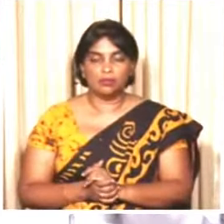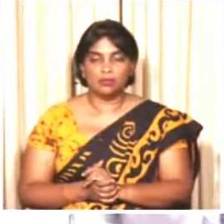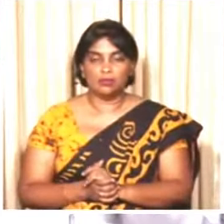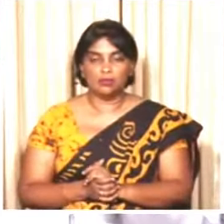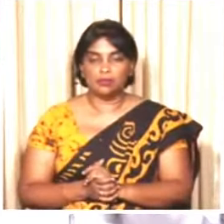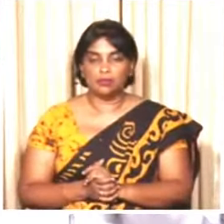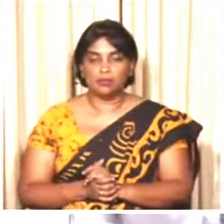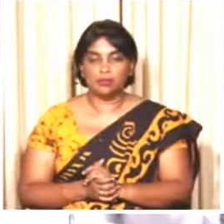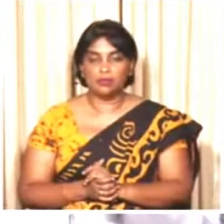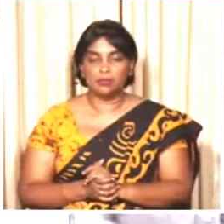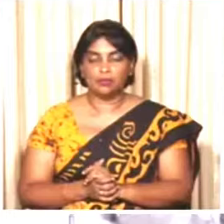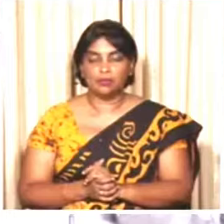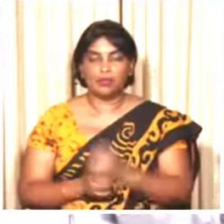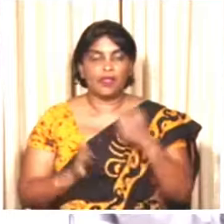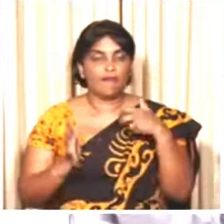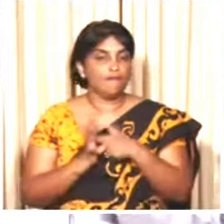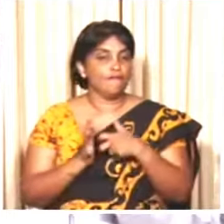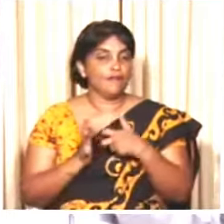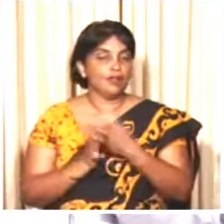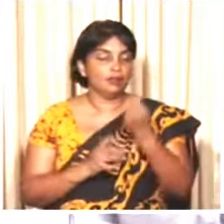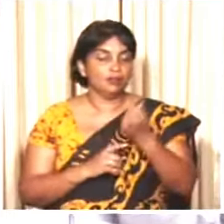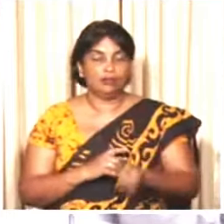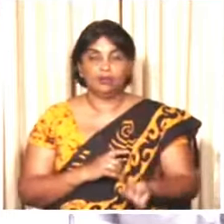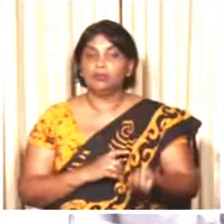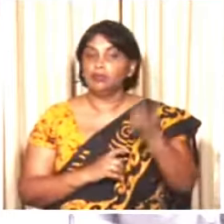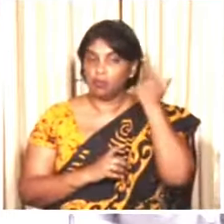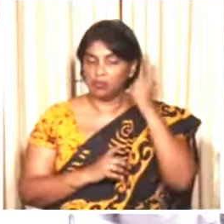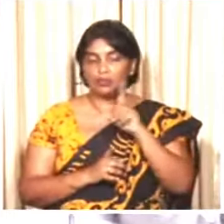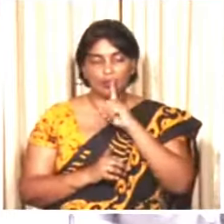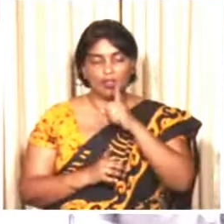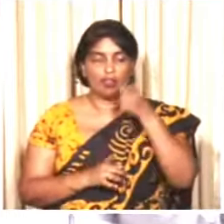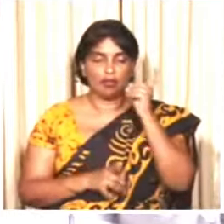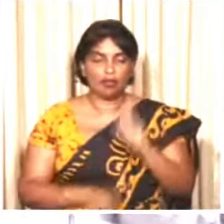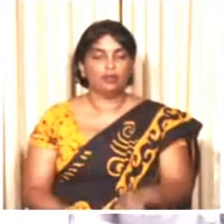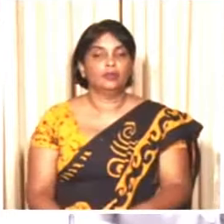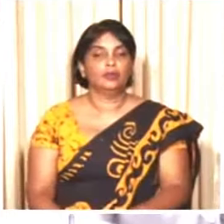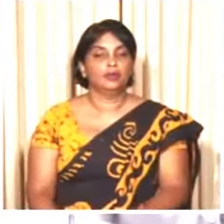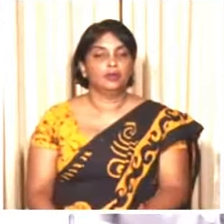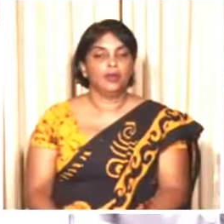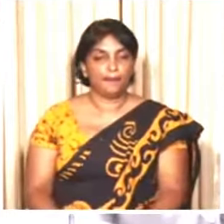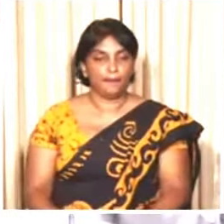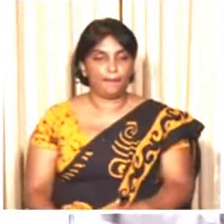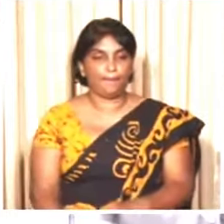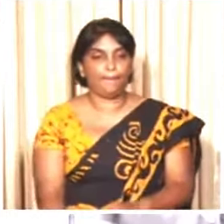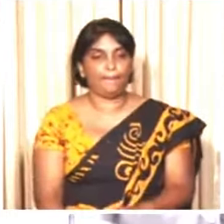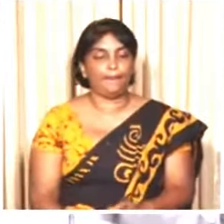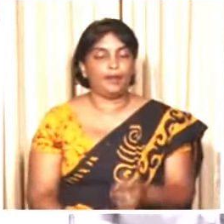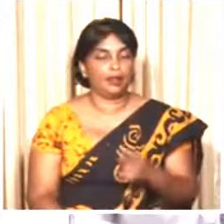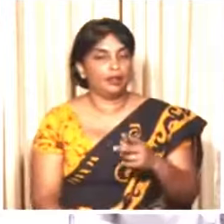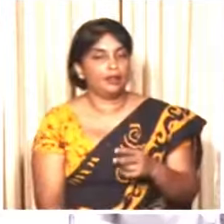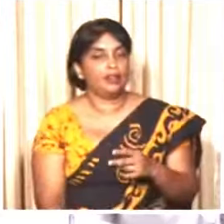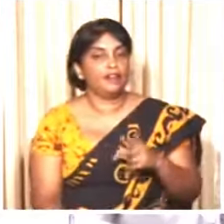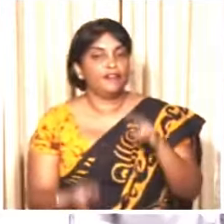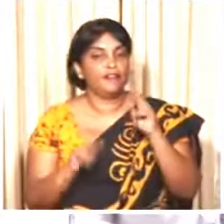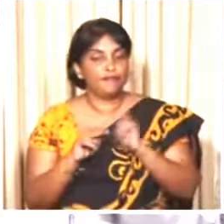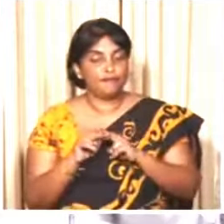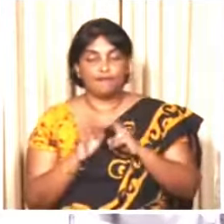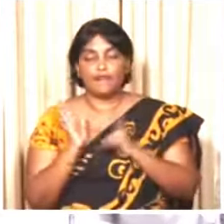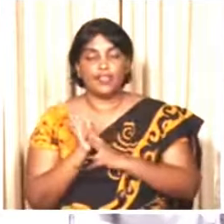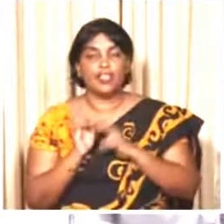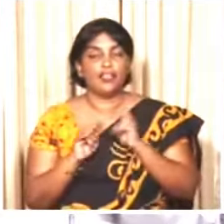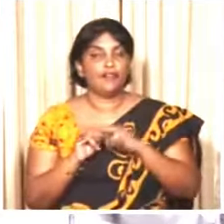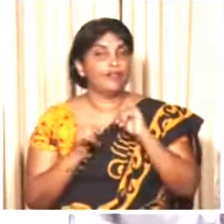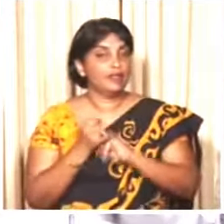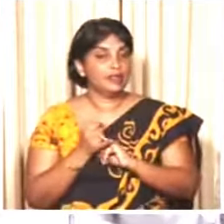වීසා ගාස්තු වැඩි කිරීම අනුමත කරලා තියෙනවා කරු කතා නැක්ද නියුජ කතා නැක්ද උනේ VFS ගාස්තු අනුමත කරලාද ආ